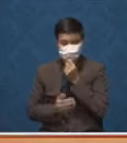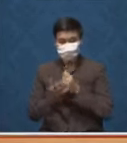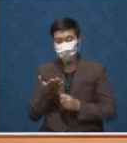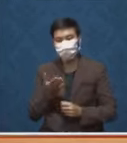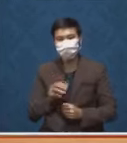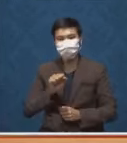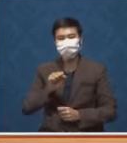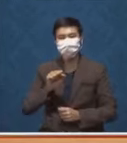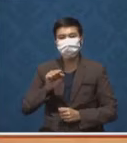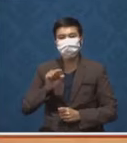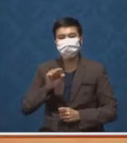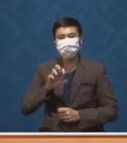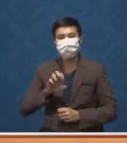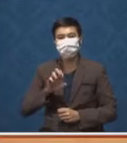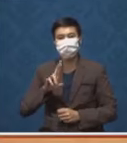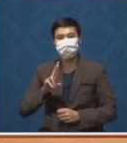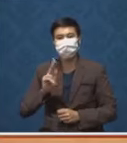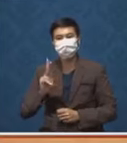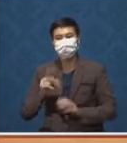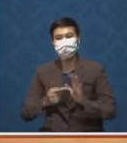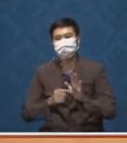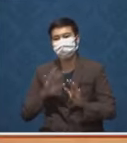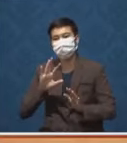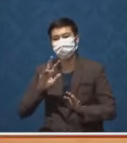ถามได้ครั้งที่สองครับ